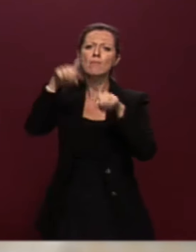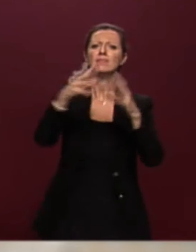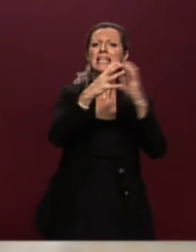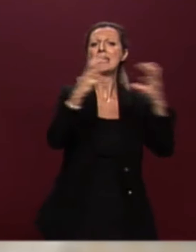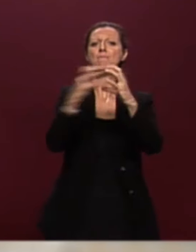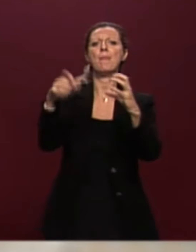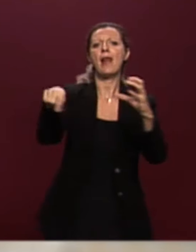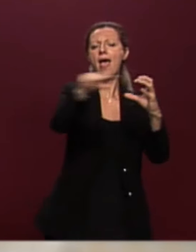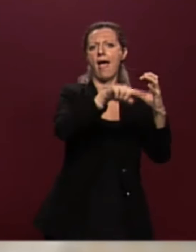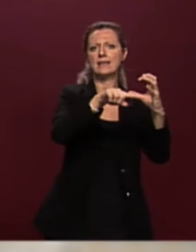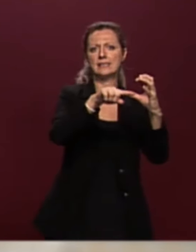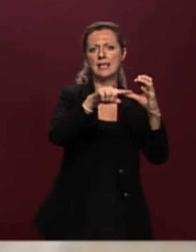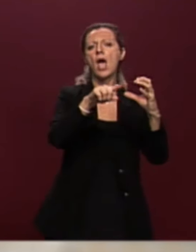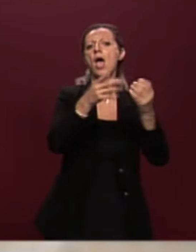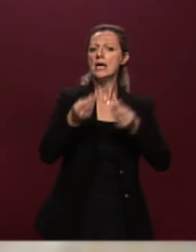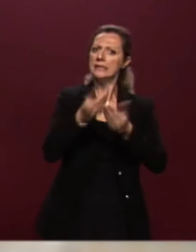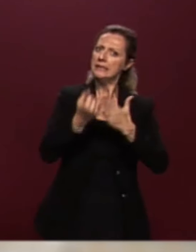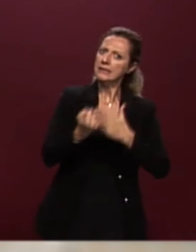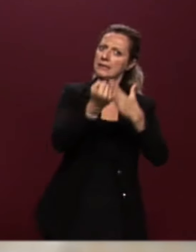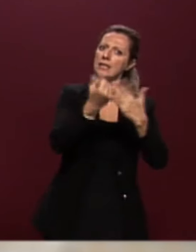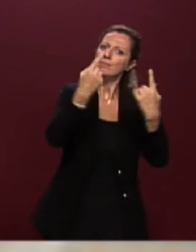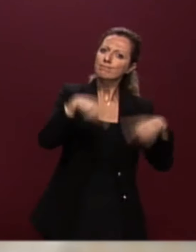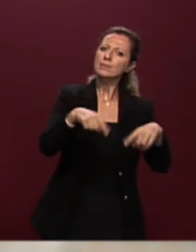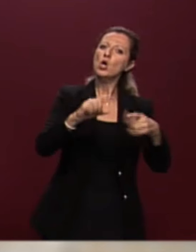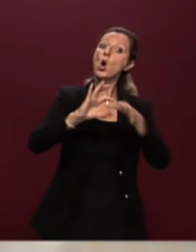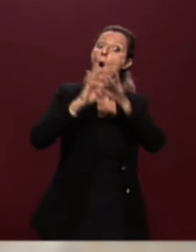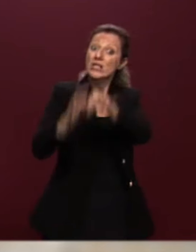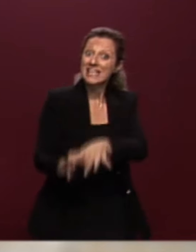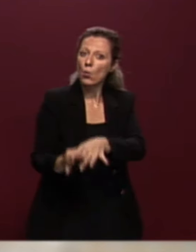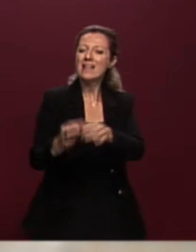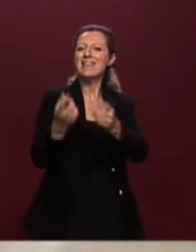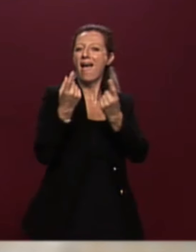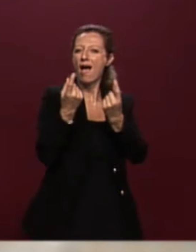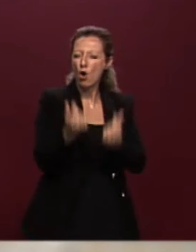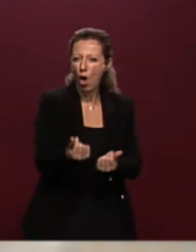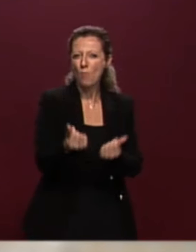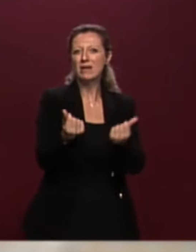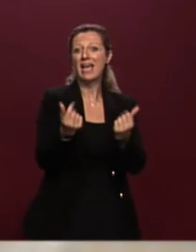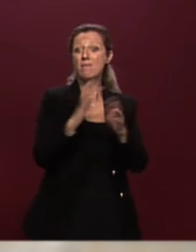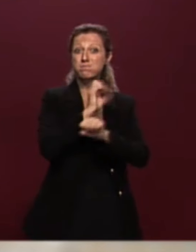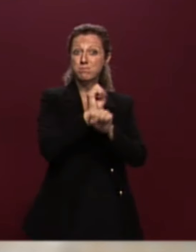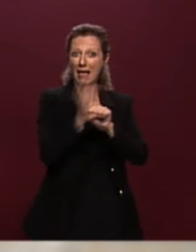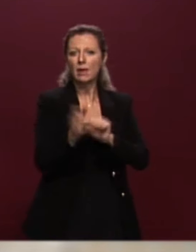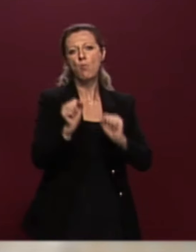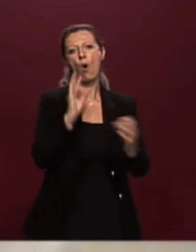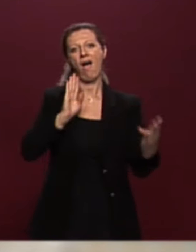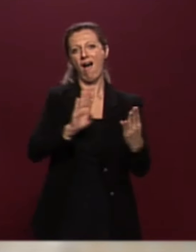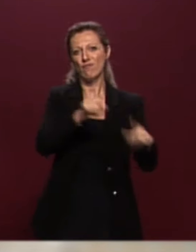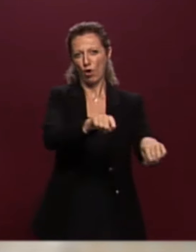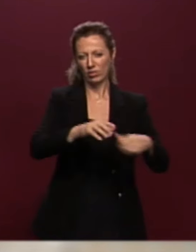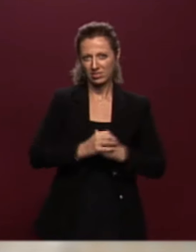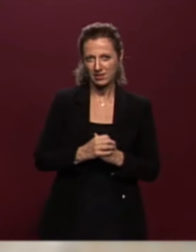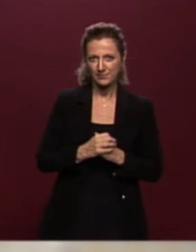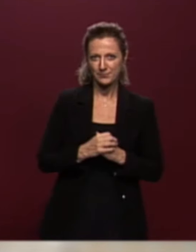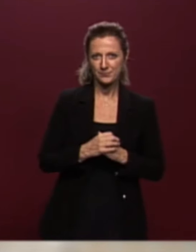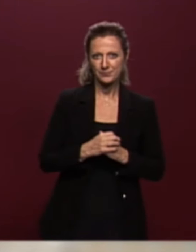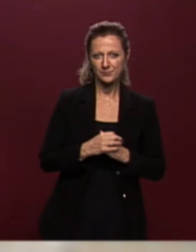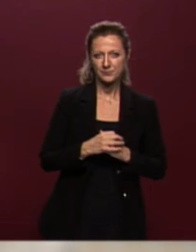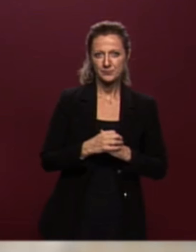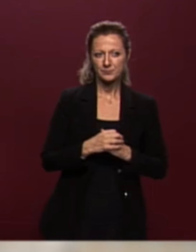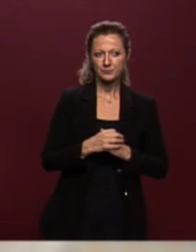imprese ad affrontare le conseguenze economiche della pandemia. È